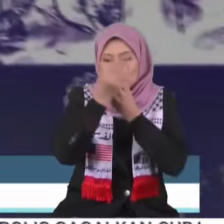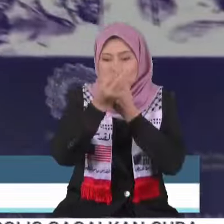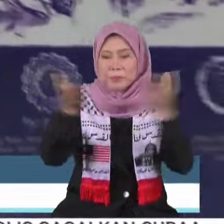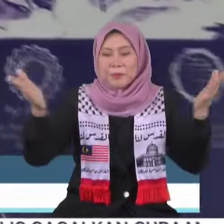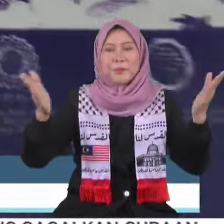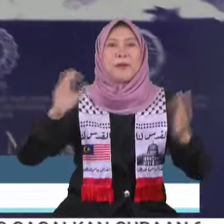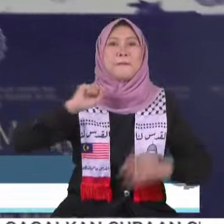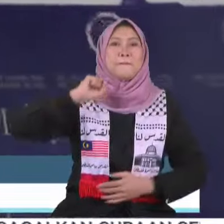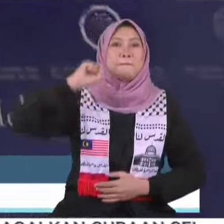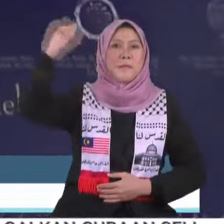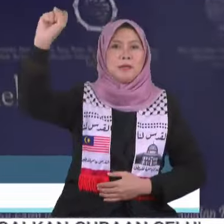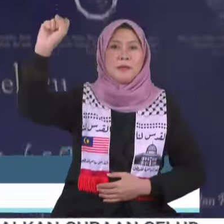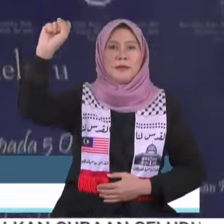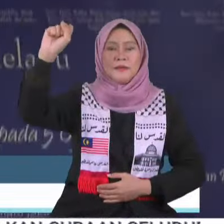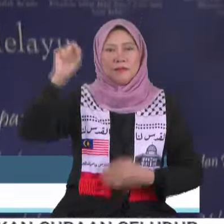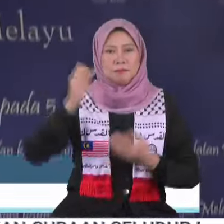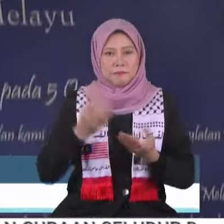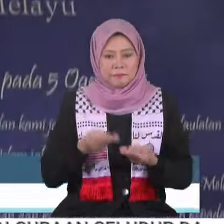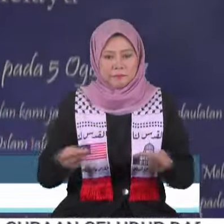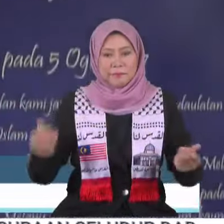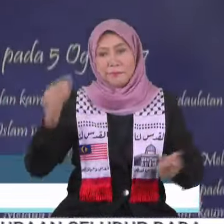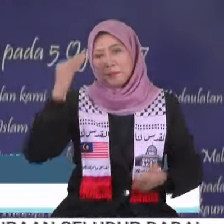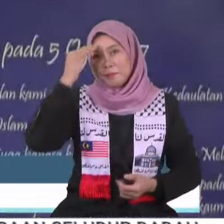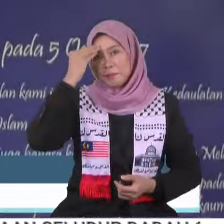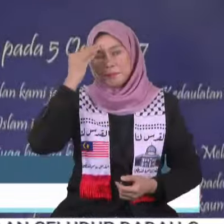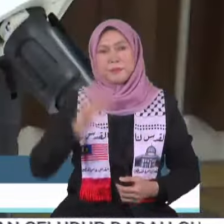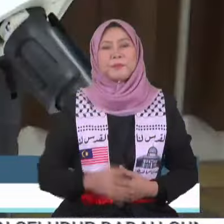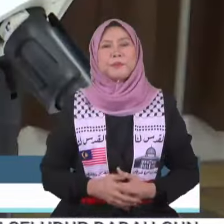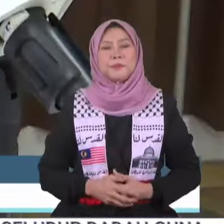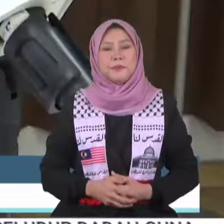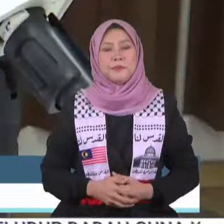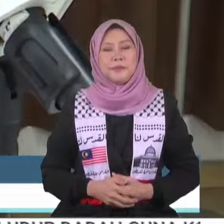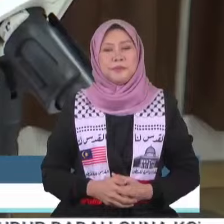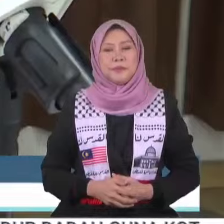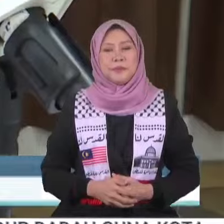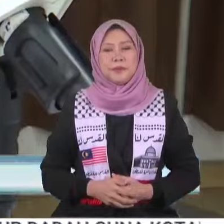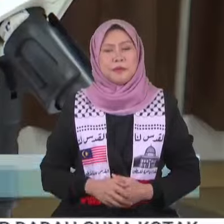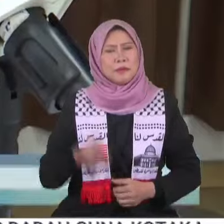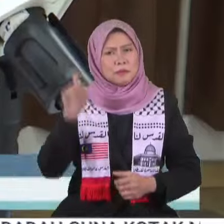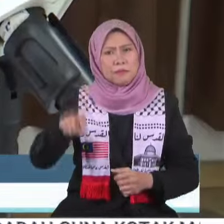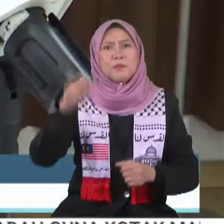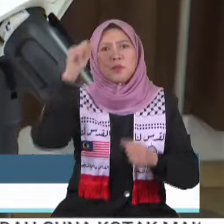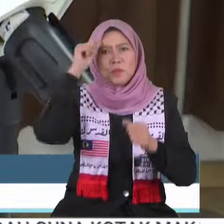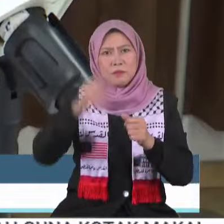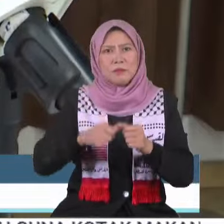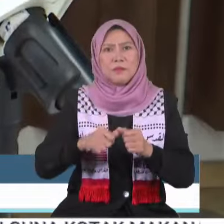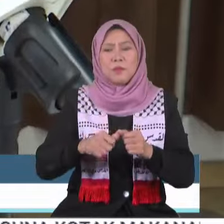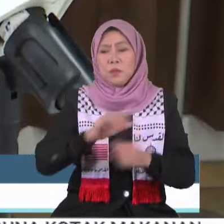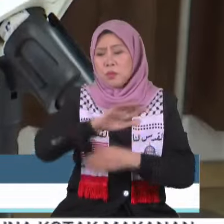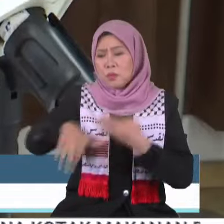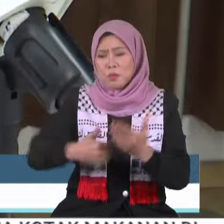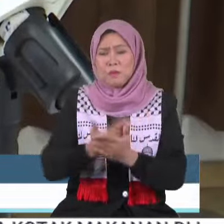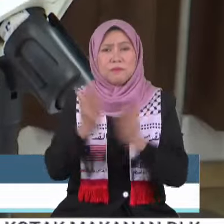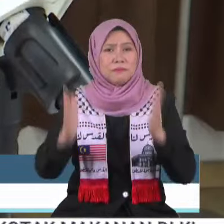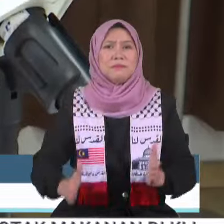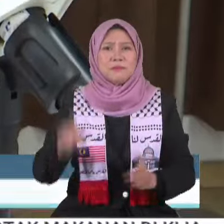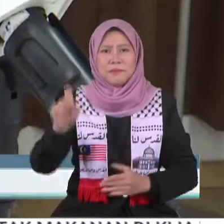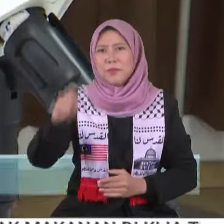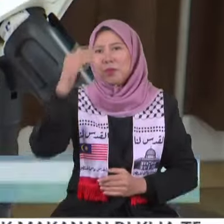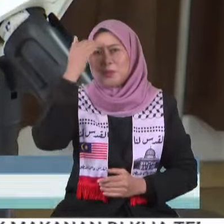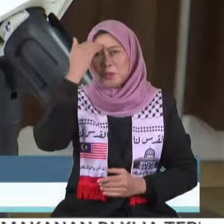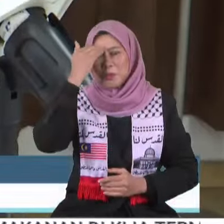pengisytiharan kemerdekaan Tanah Melayu. Sejarah yang perlu diketahui oleh semua kaum. Rakyat